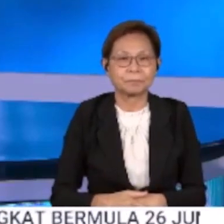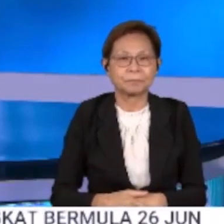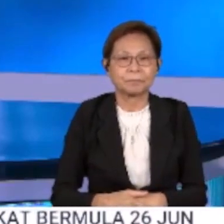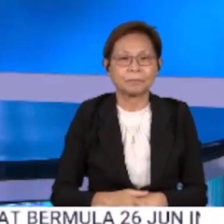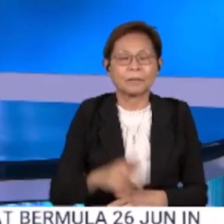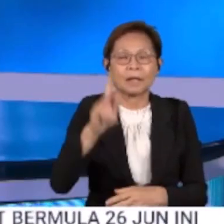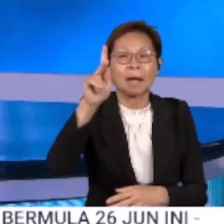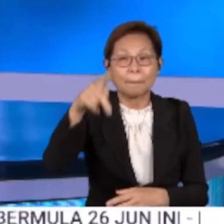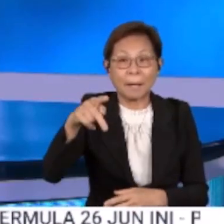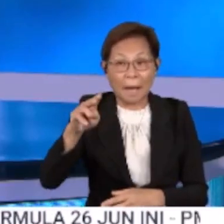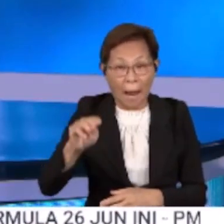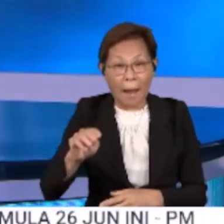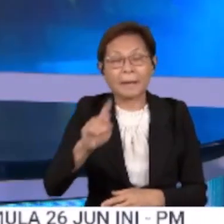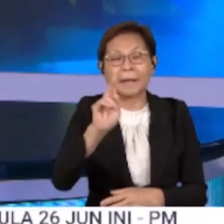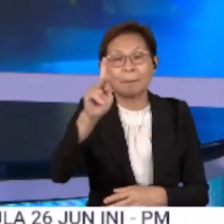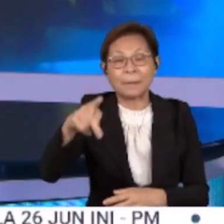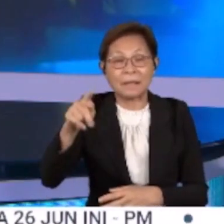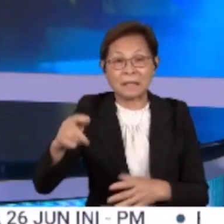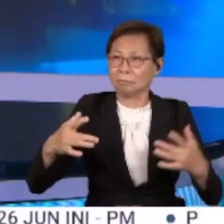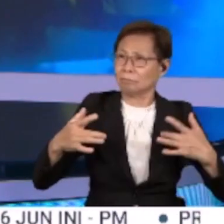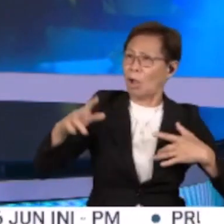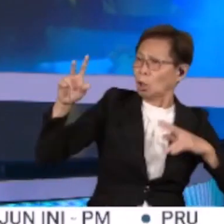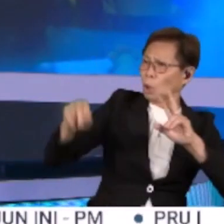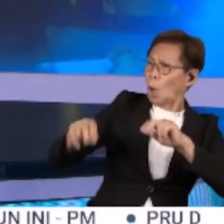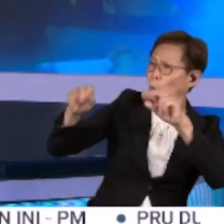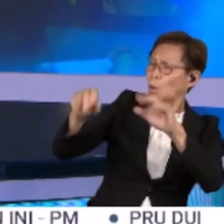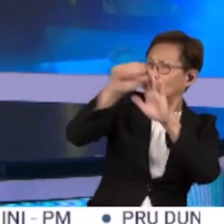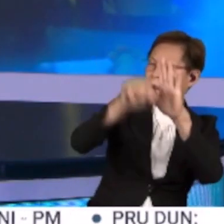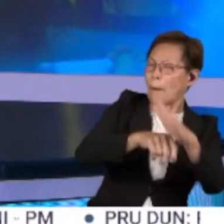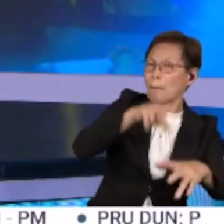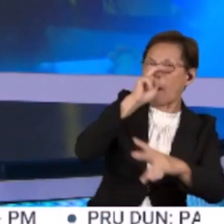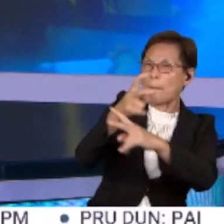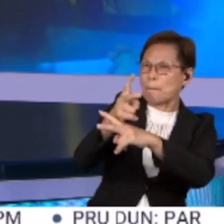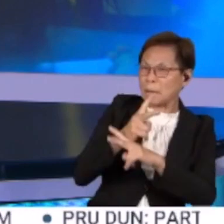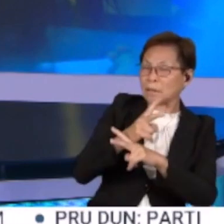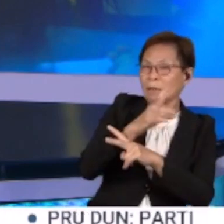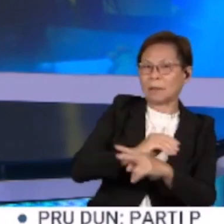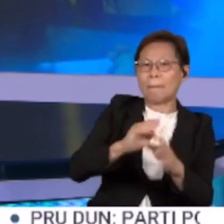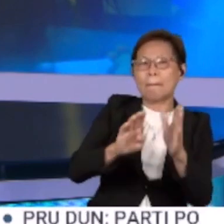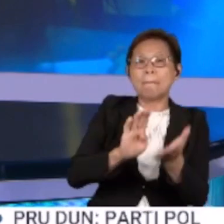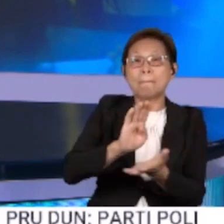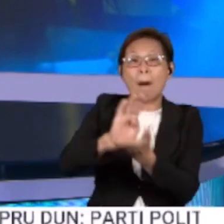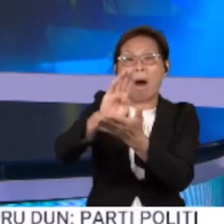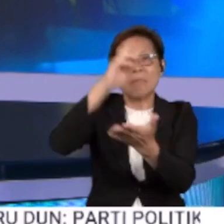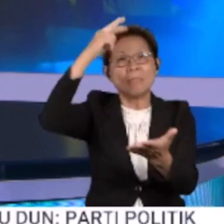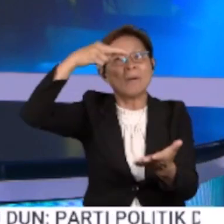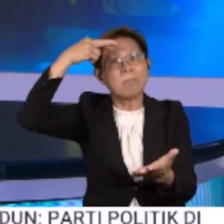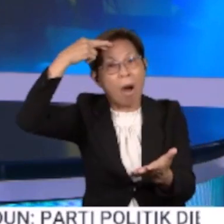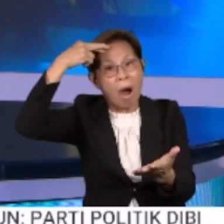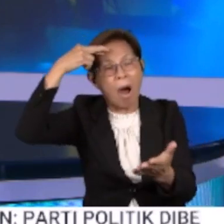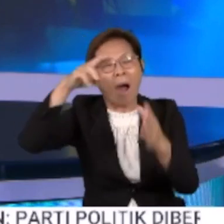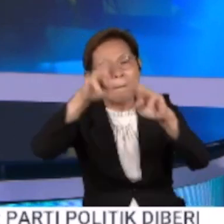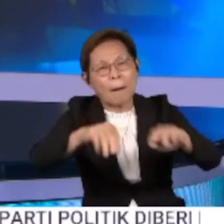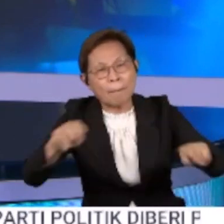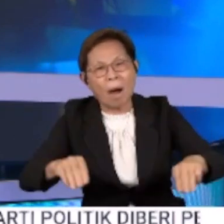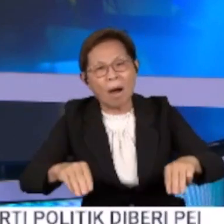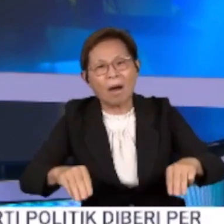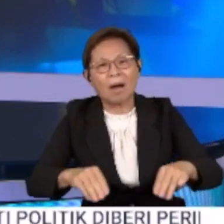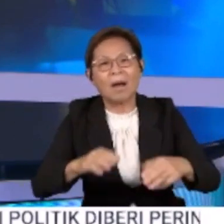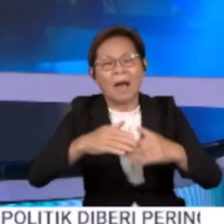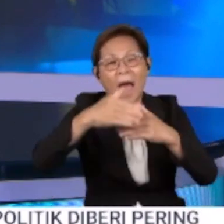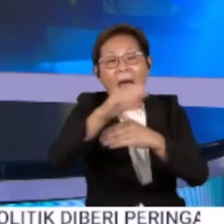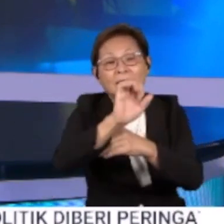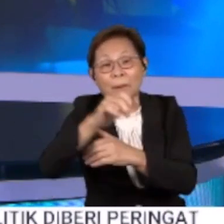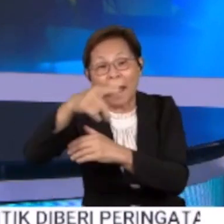Kementerian Pendidikan Tinggi menafikan dakwaan kononnya syarat ketat pinjaman dan biasiswa menjadi faktor pelajar lepasan